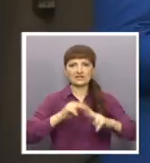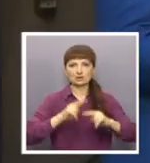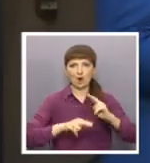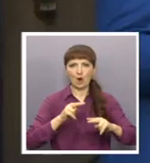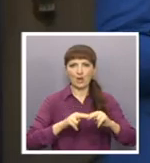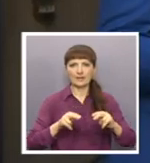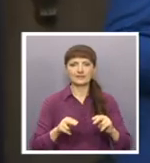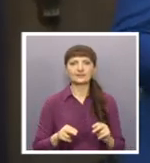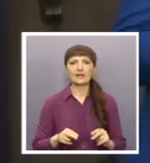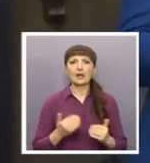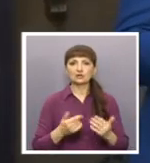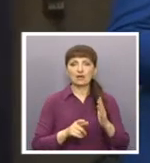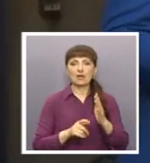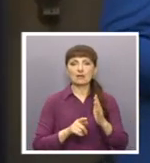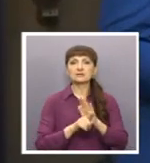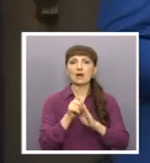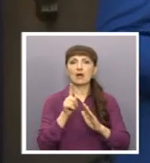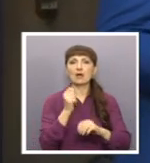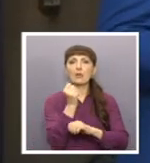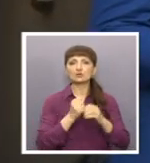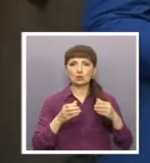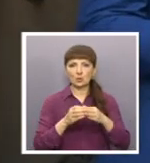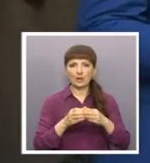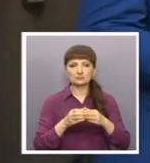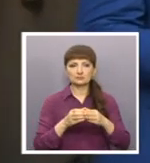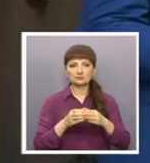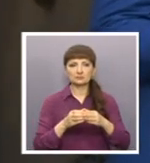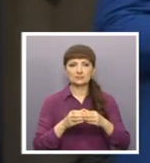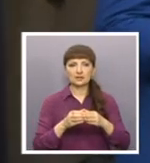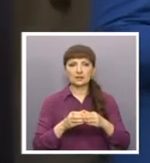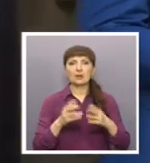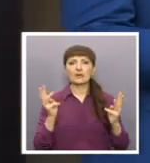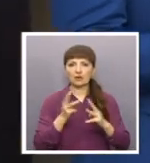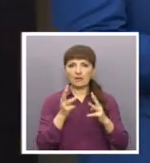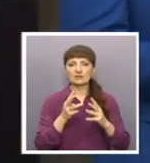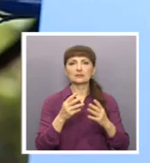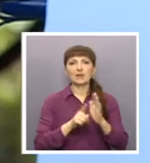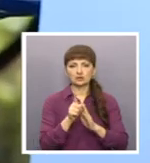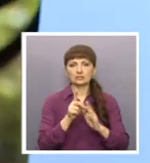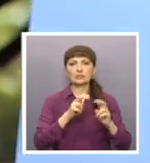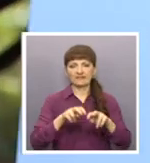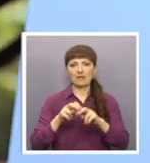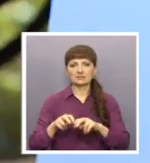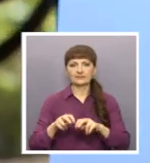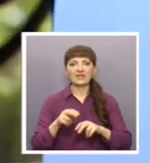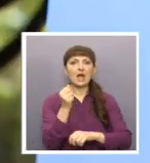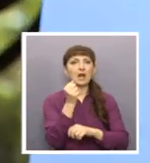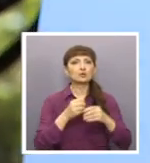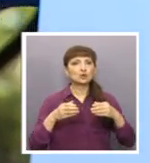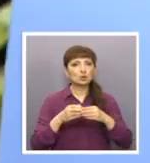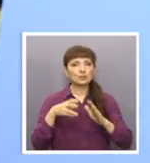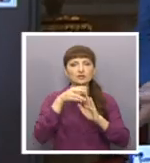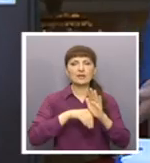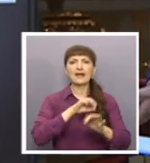группа, вот пожар юбилейный. Да, слышали. Рабочая группа из